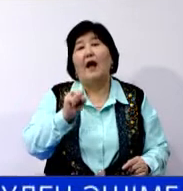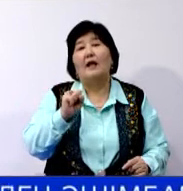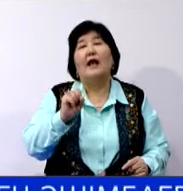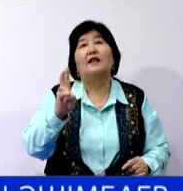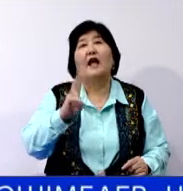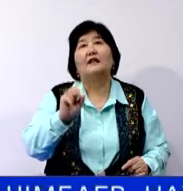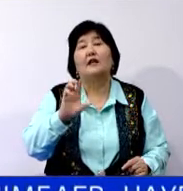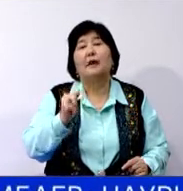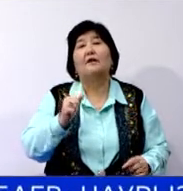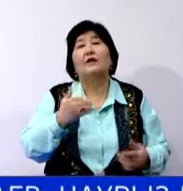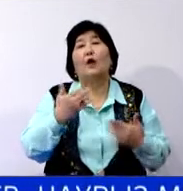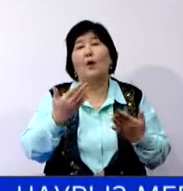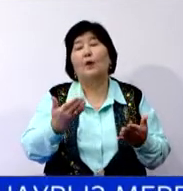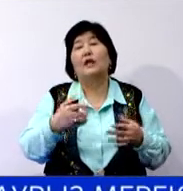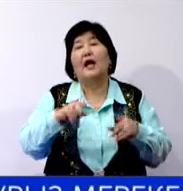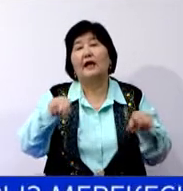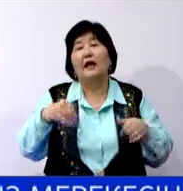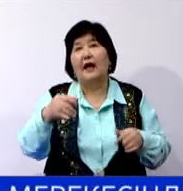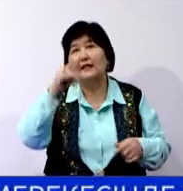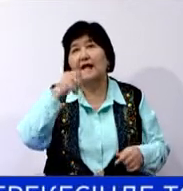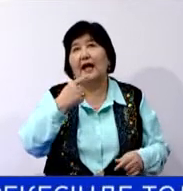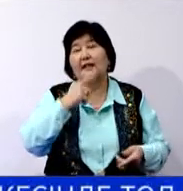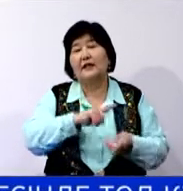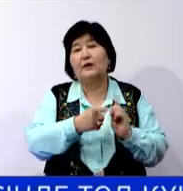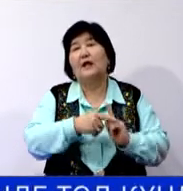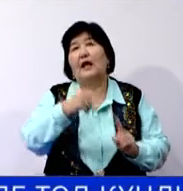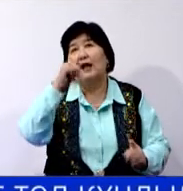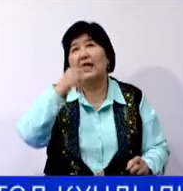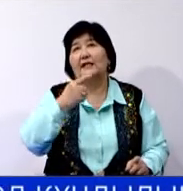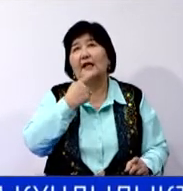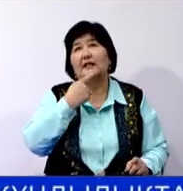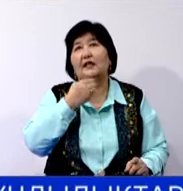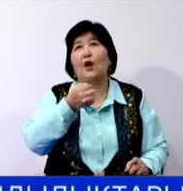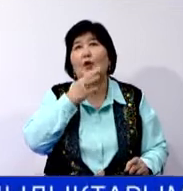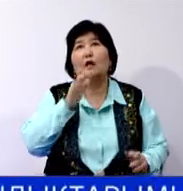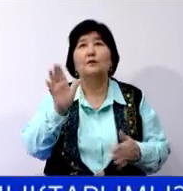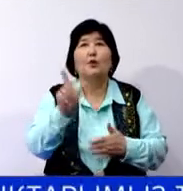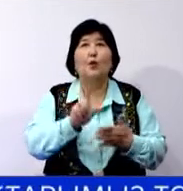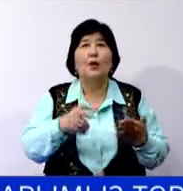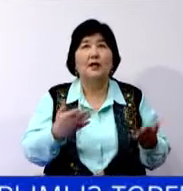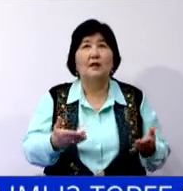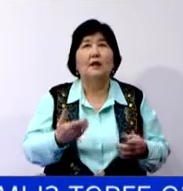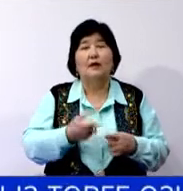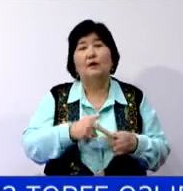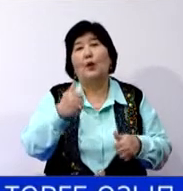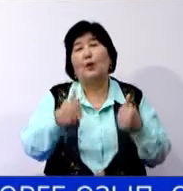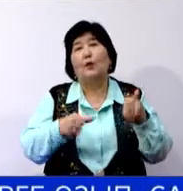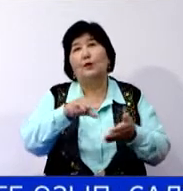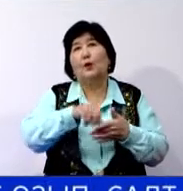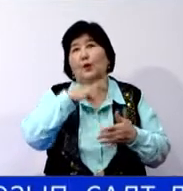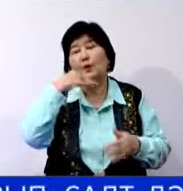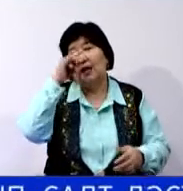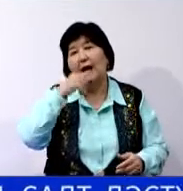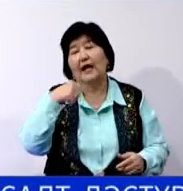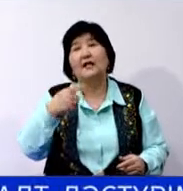алдық. Енді қазір кезде қазақ тіліне көшті. Қазақ тілде ұнап жүр өлеңдерді. Сол конкурстарда көбінесе қазақша